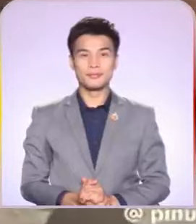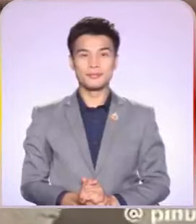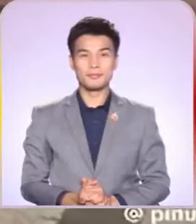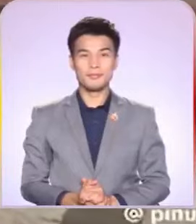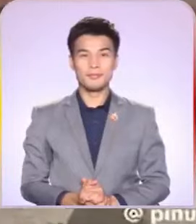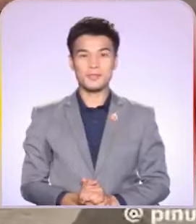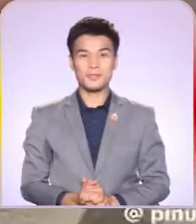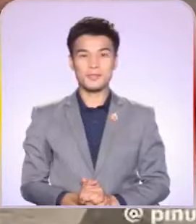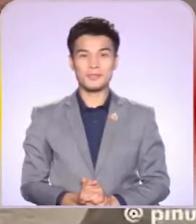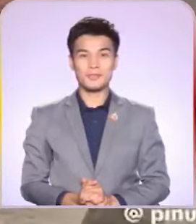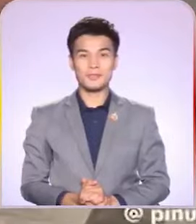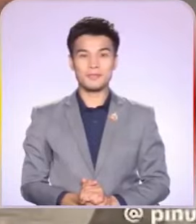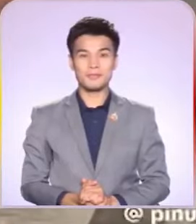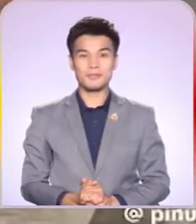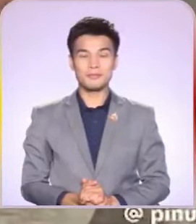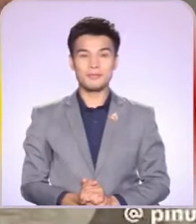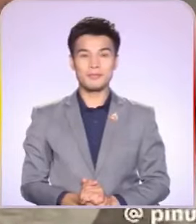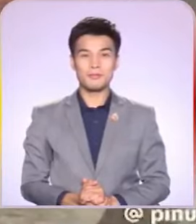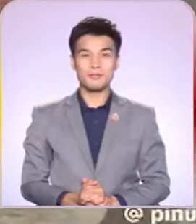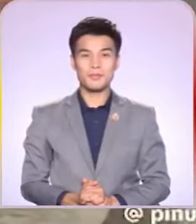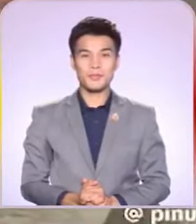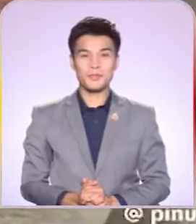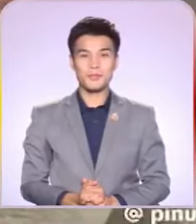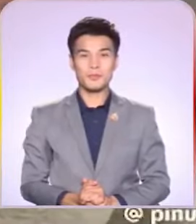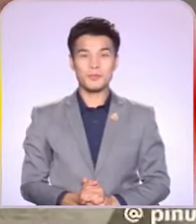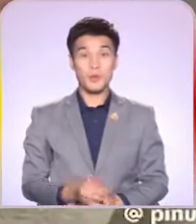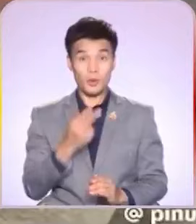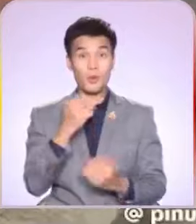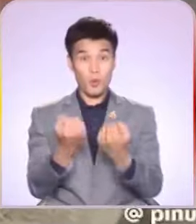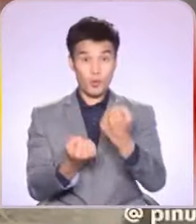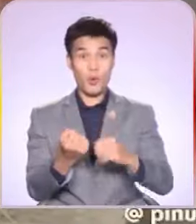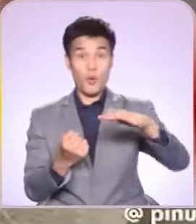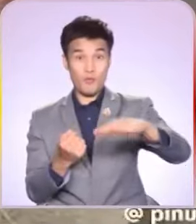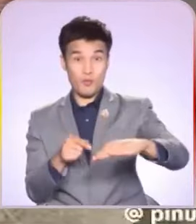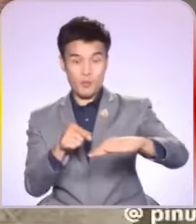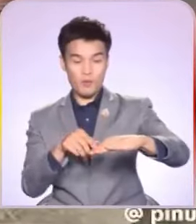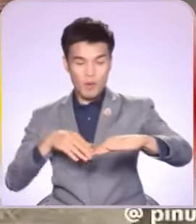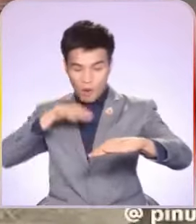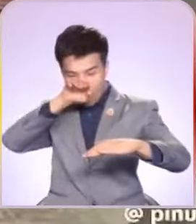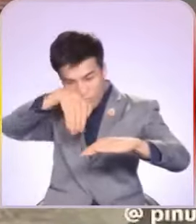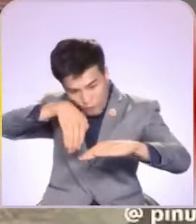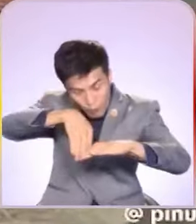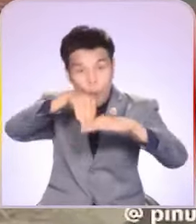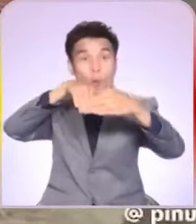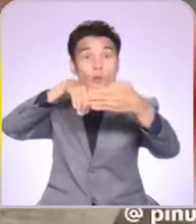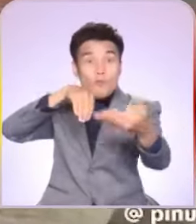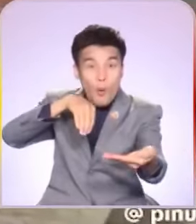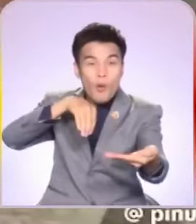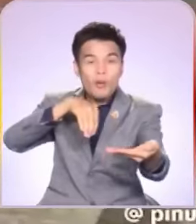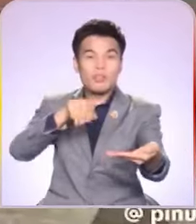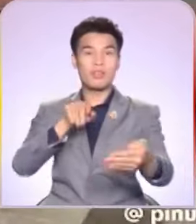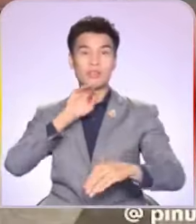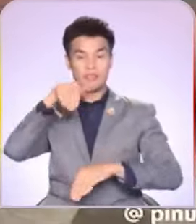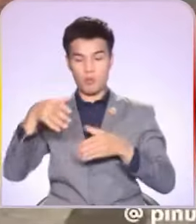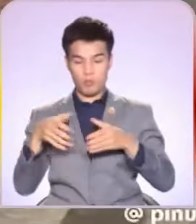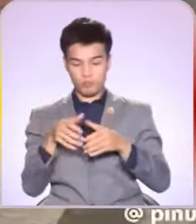ขาบอกแล้วว่าอย่าจอดตรงนี ้นี่รถทั้งคันหงายท้องล้อชี้ฟ้าเลยนี่ช้างโขลงนี้คุณผู้